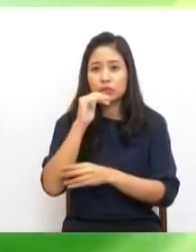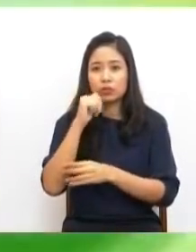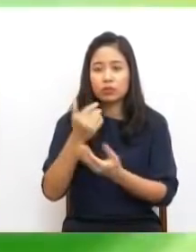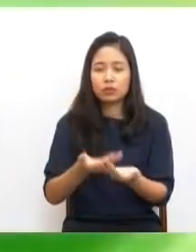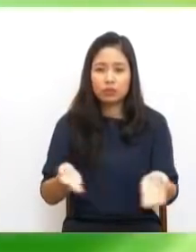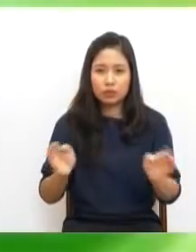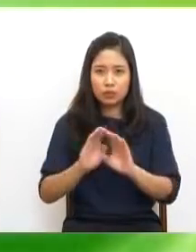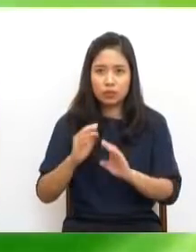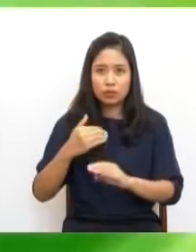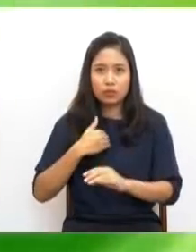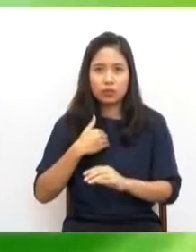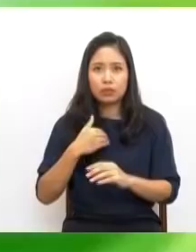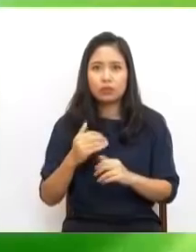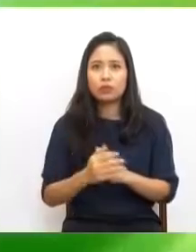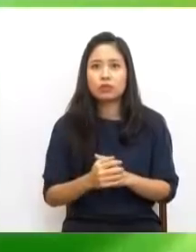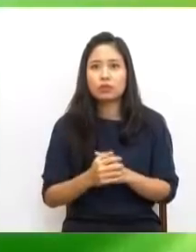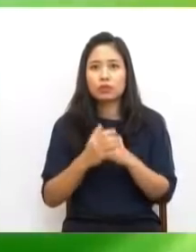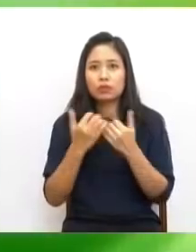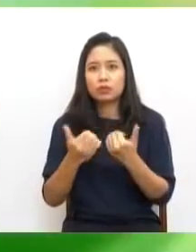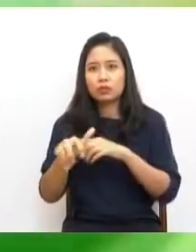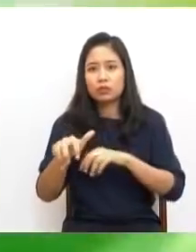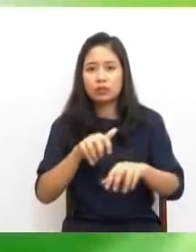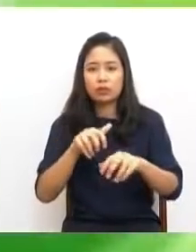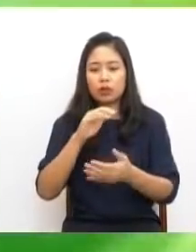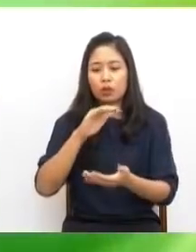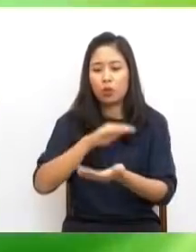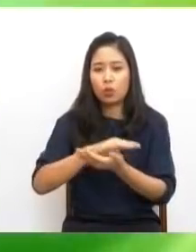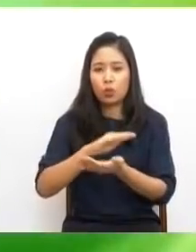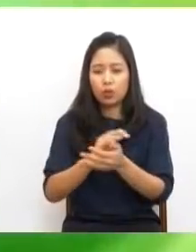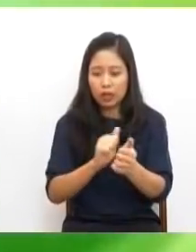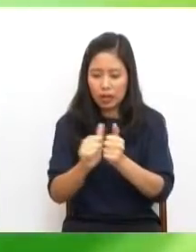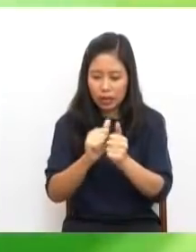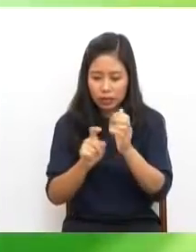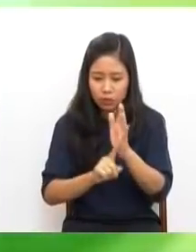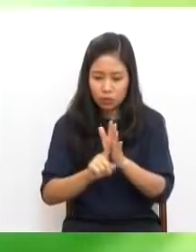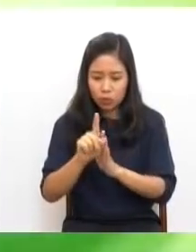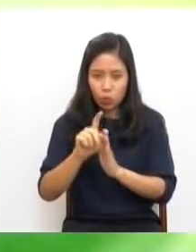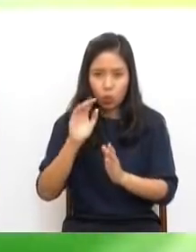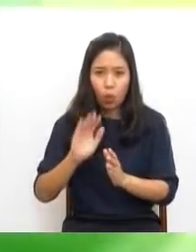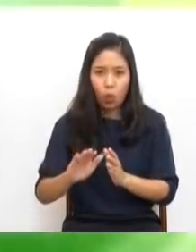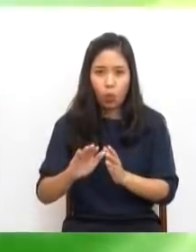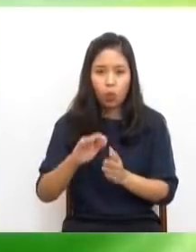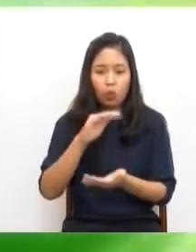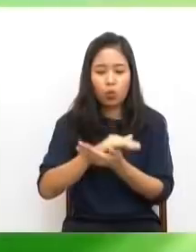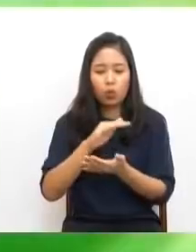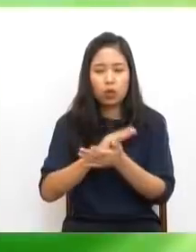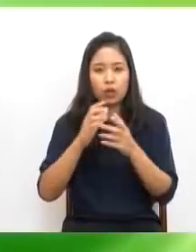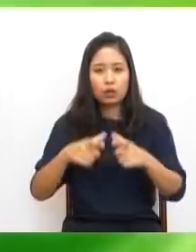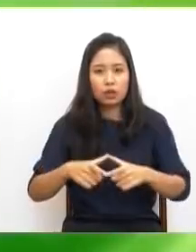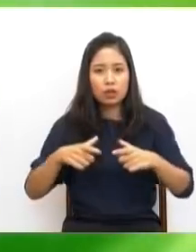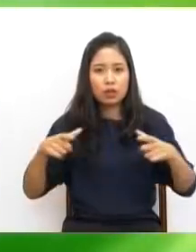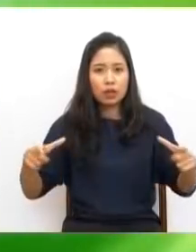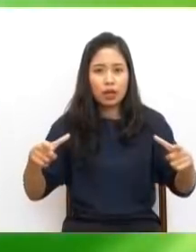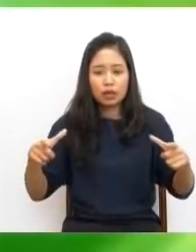ร์ประชากรเนี่ยจากโรงเรียนที่แข่งขันสูงไปยังโรงเรียนที่มีขนาดเคยใหญ่แล้วลงมาเป็นขนาดเล็ก